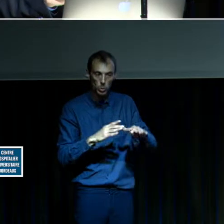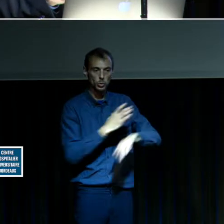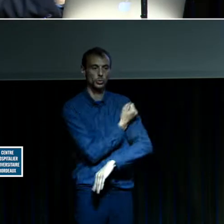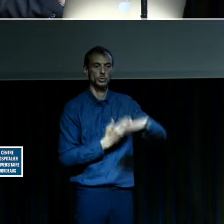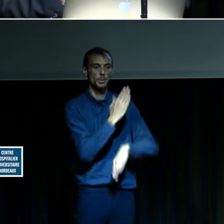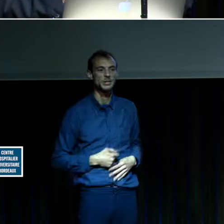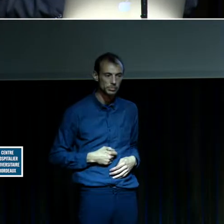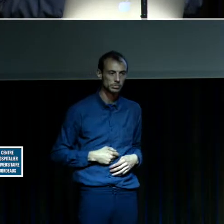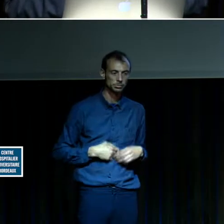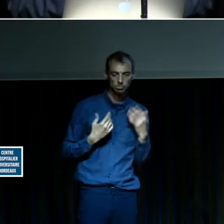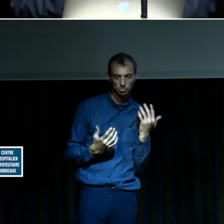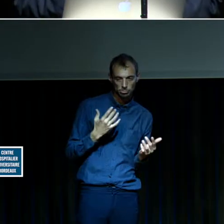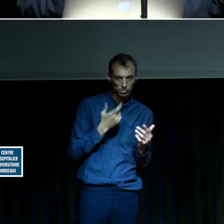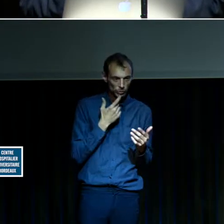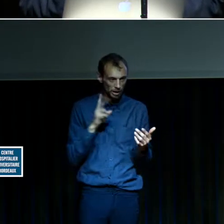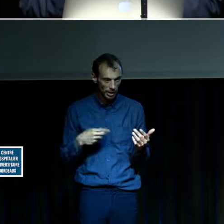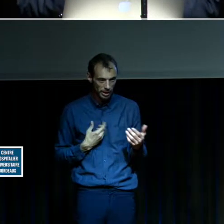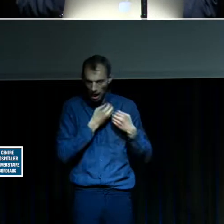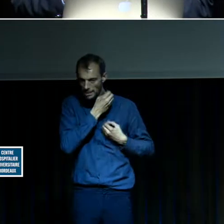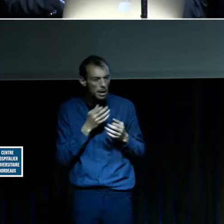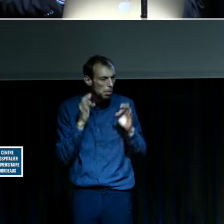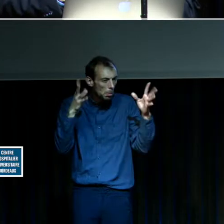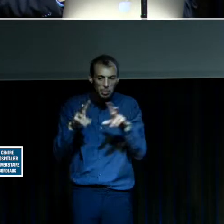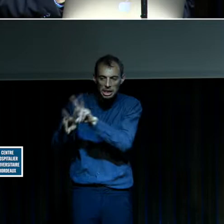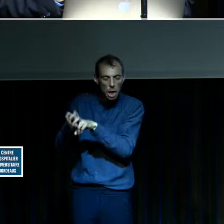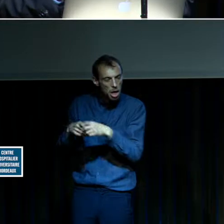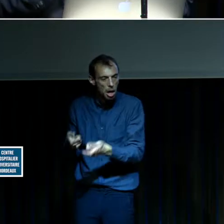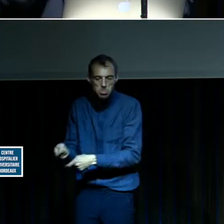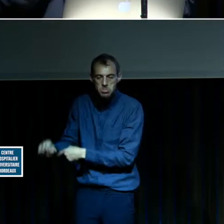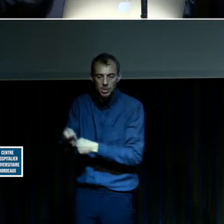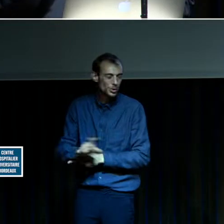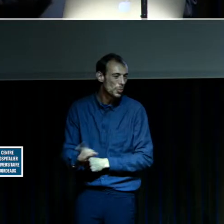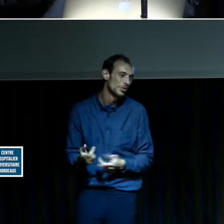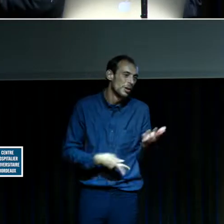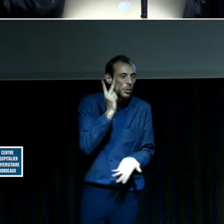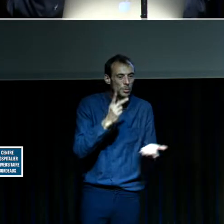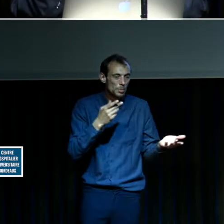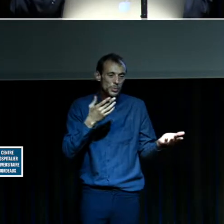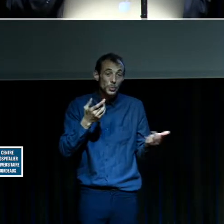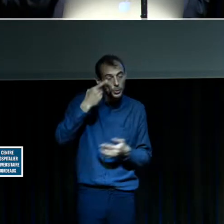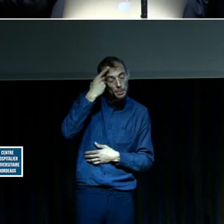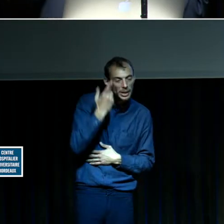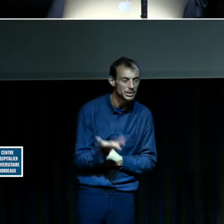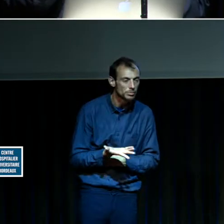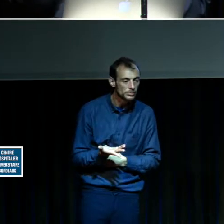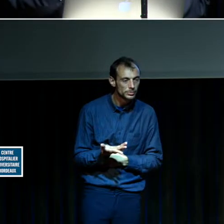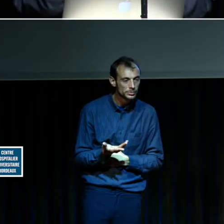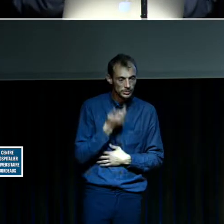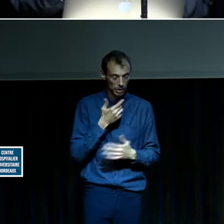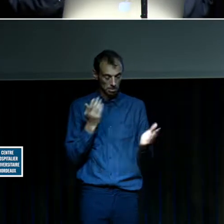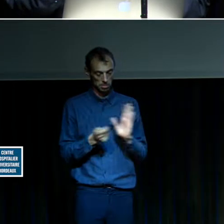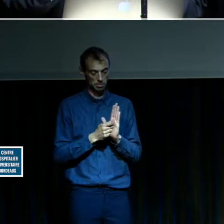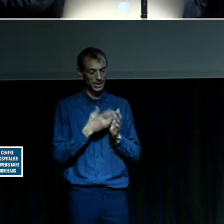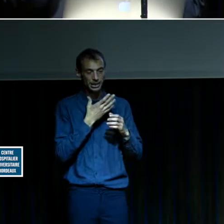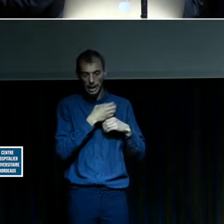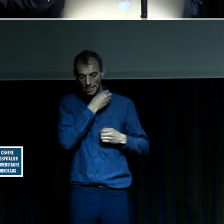ce n'est pas des simples tuyaux d'arrosage du jardin. C'est beaucoup plus intelligent que ça. Quand l'artère est soumise à trop de pression, pour justement éviter